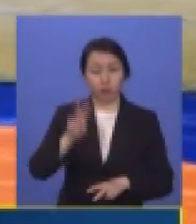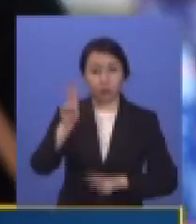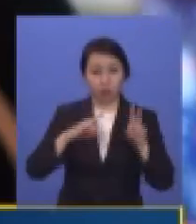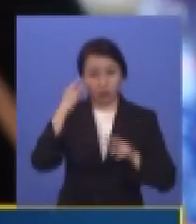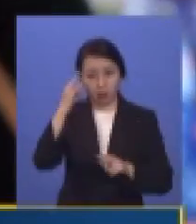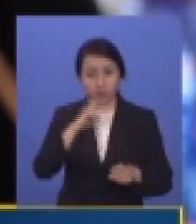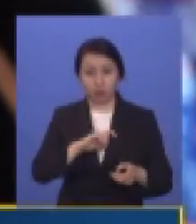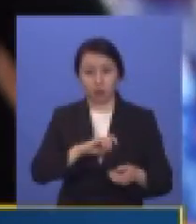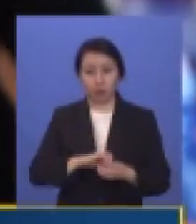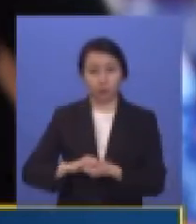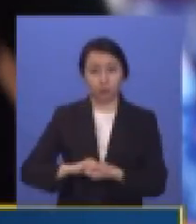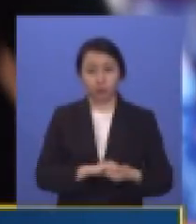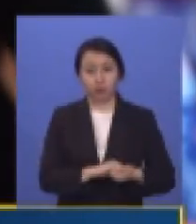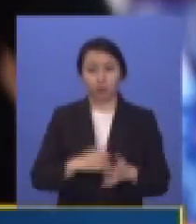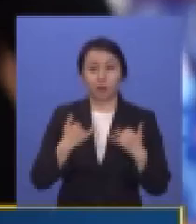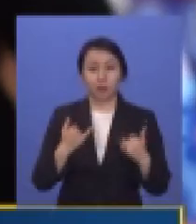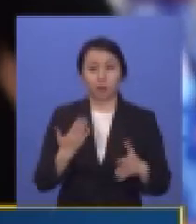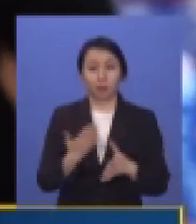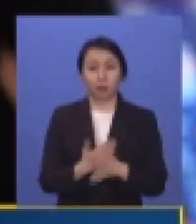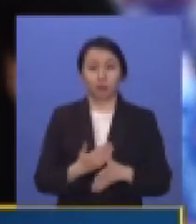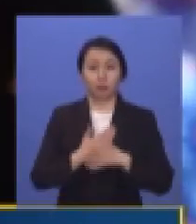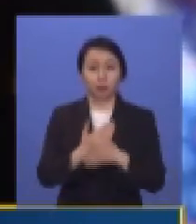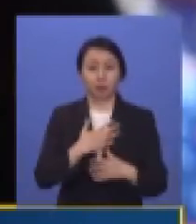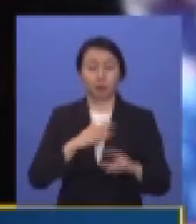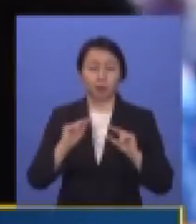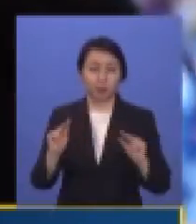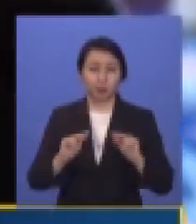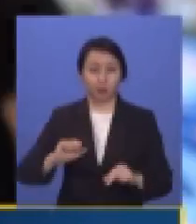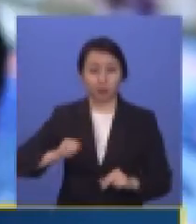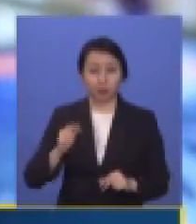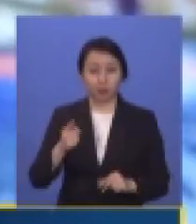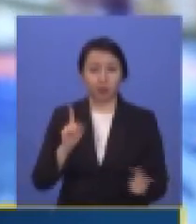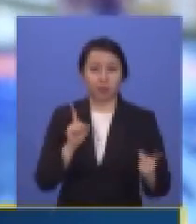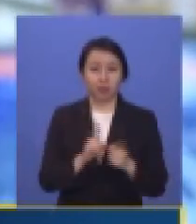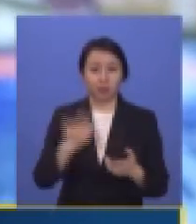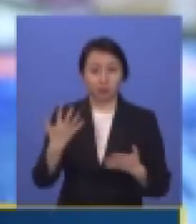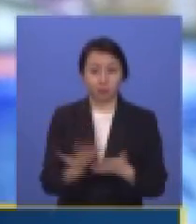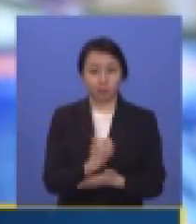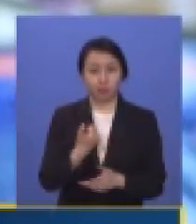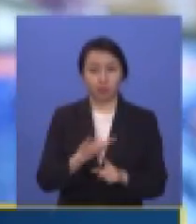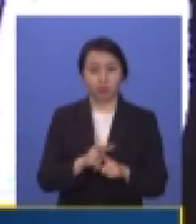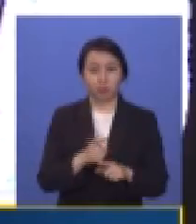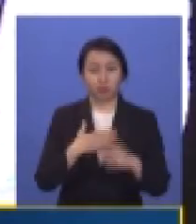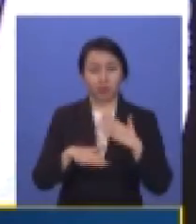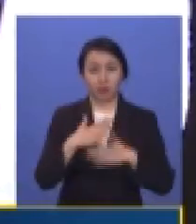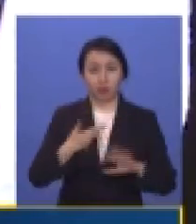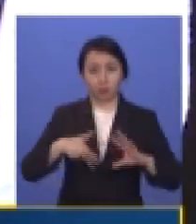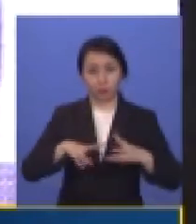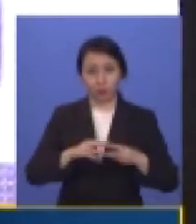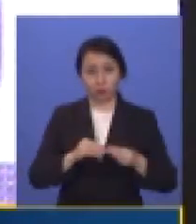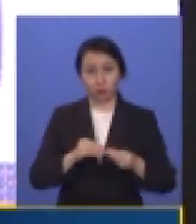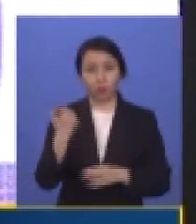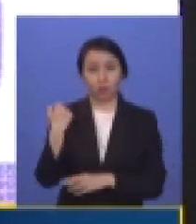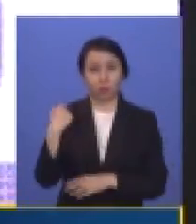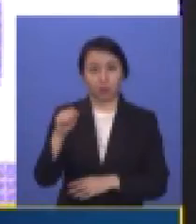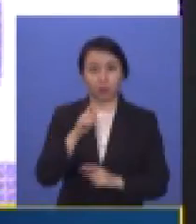борьбы. Сегодня, благодаря поддержке моих тренеров и друзей, первая встреча удалась. Я выиграл и очень этому рад. По итогам турнира